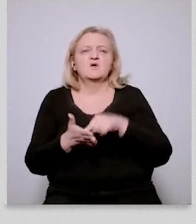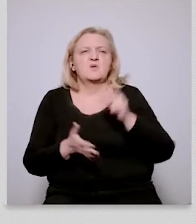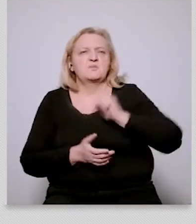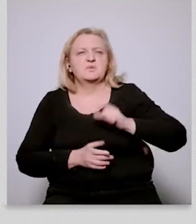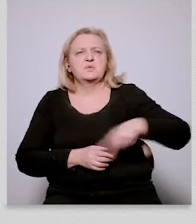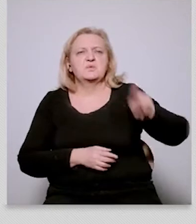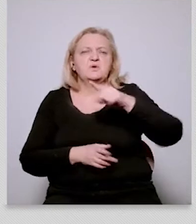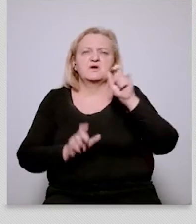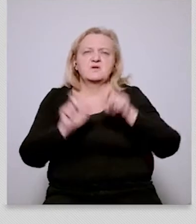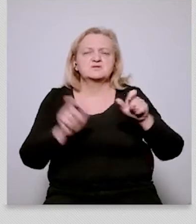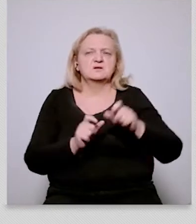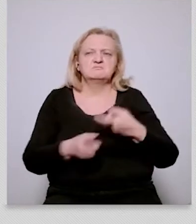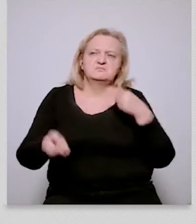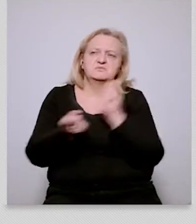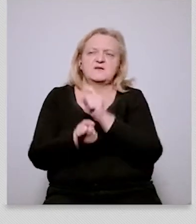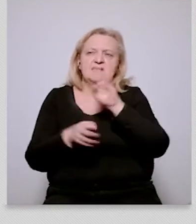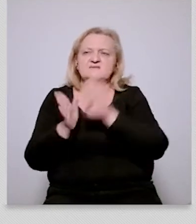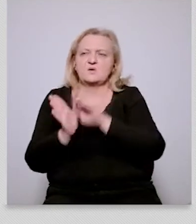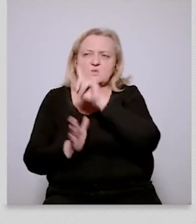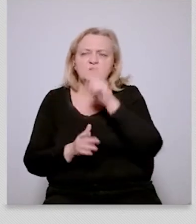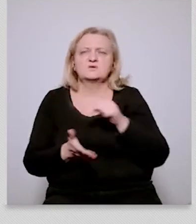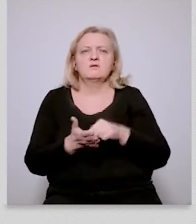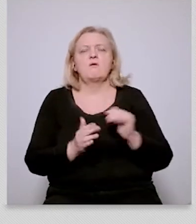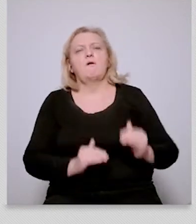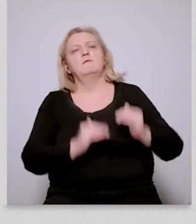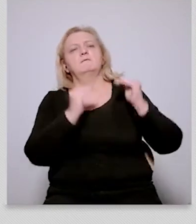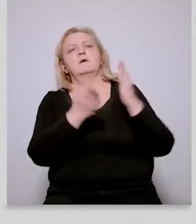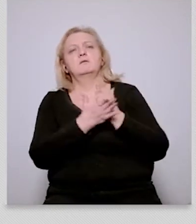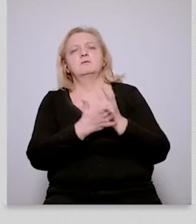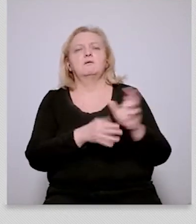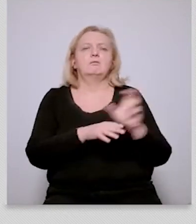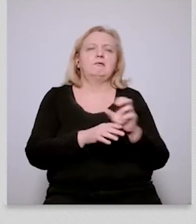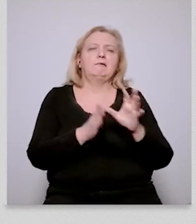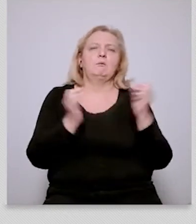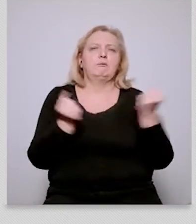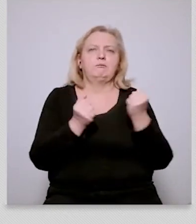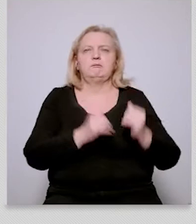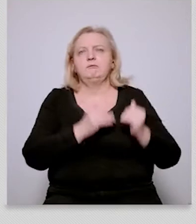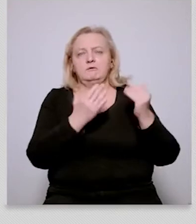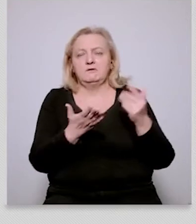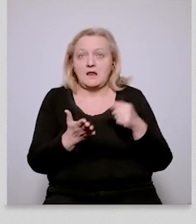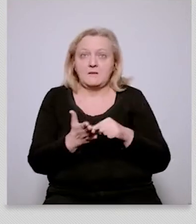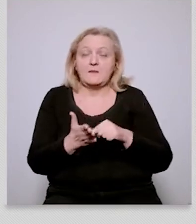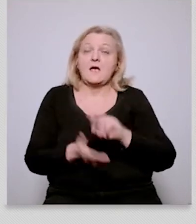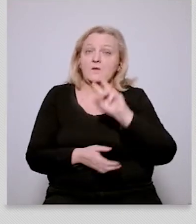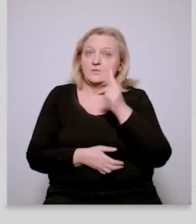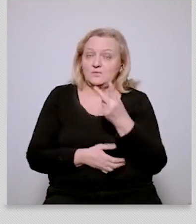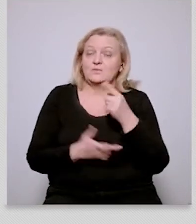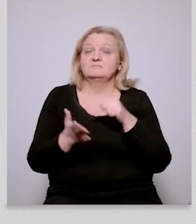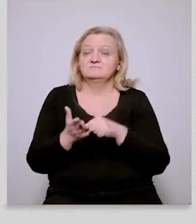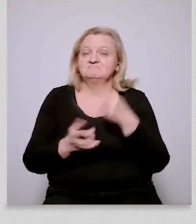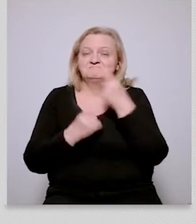przeciwko zwykłym ludziom, to jest elitarne i technokratyczne, ale również z drugiej strony